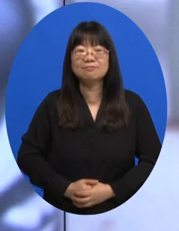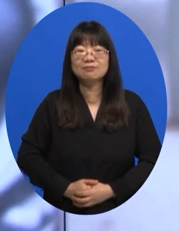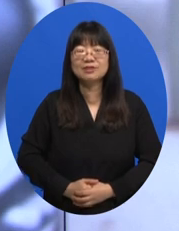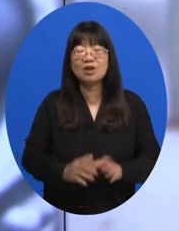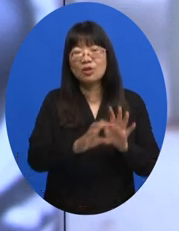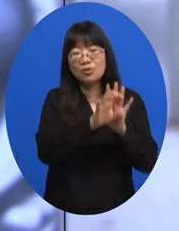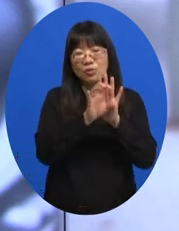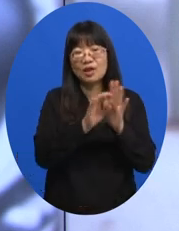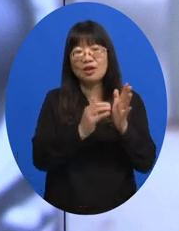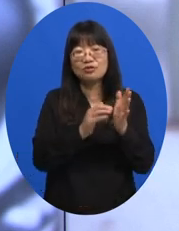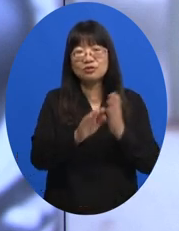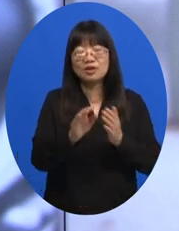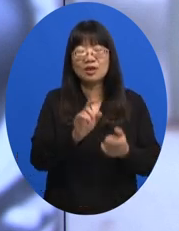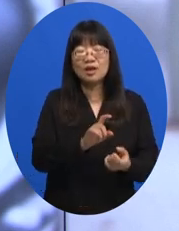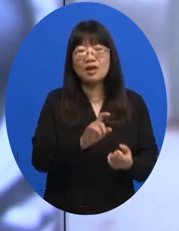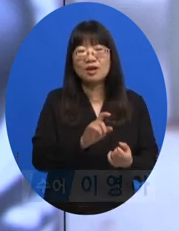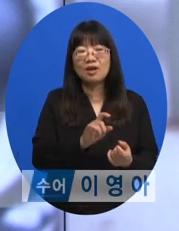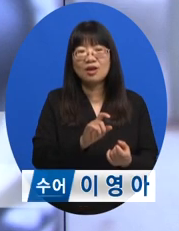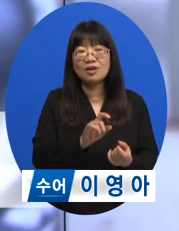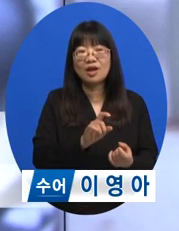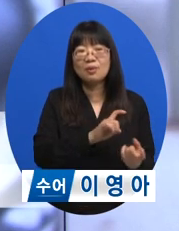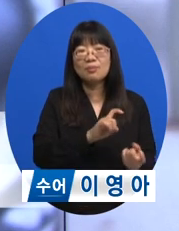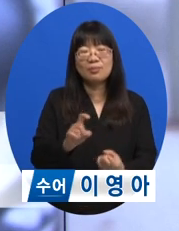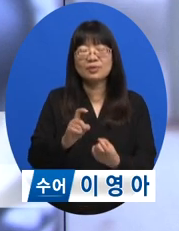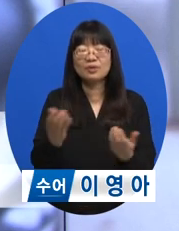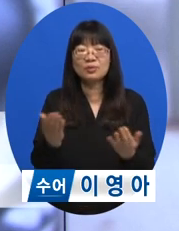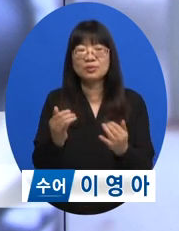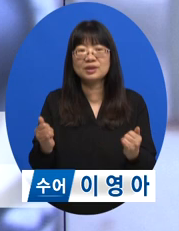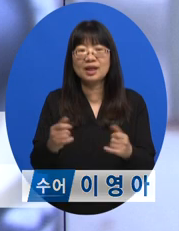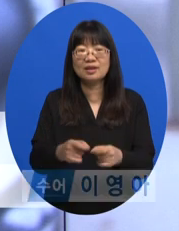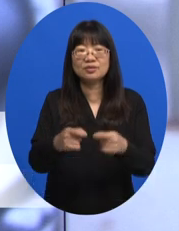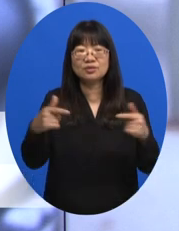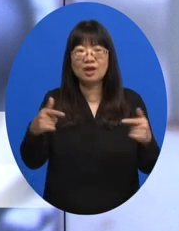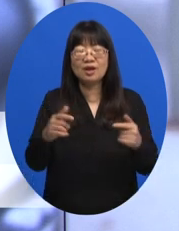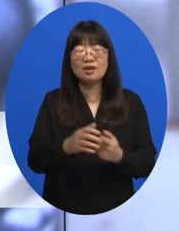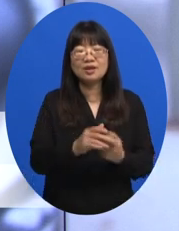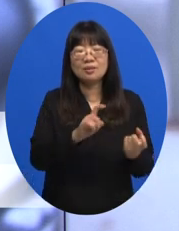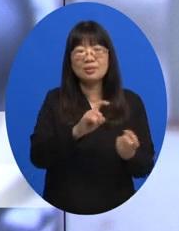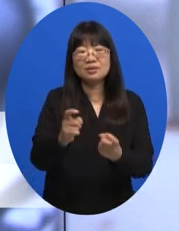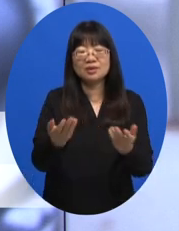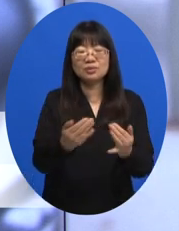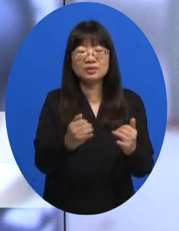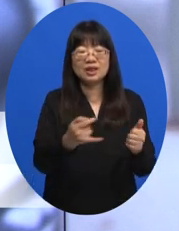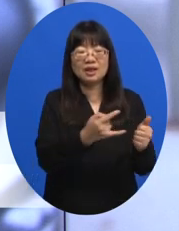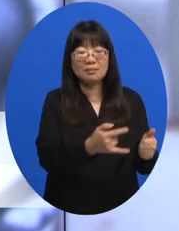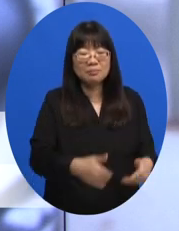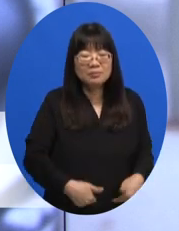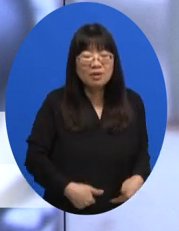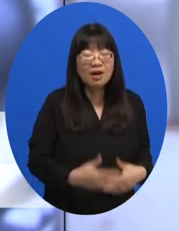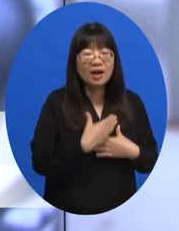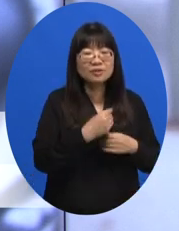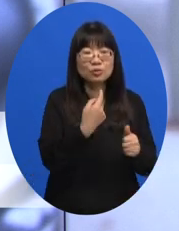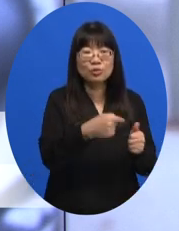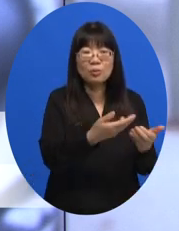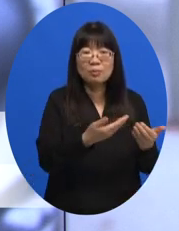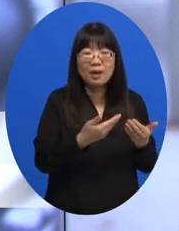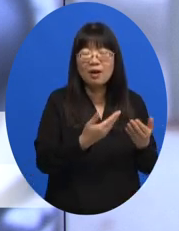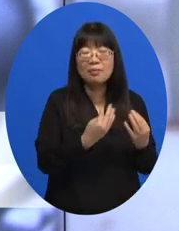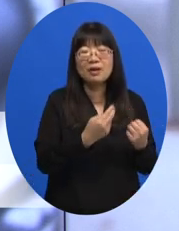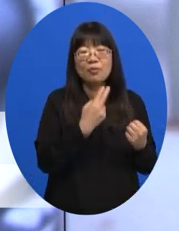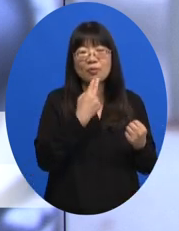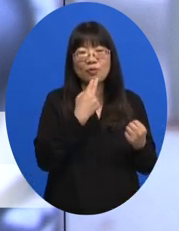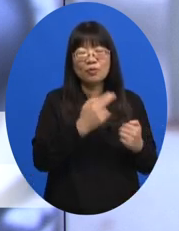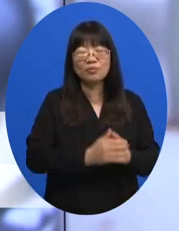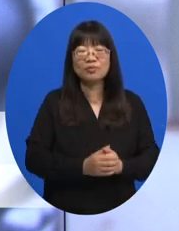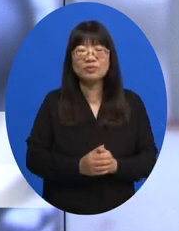코로나19 이후 배달 노동자들이 크게 늘어났습니다. 하지만 정작 배달 노동자에게 필요한 안전 교육을 받을 수 있는 기회는 많지 않은데요.